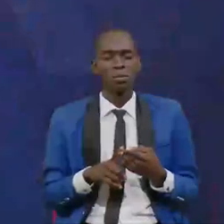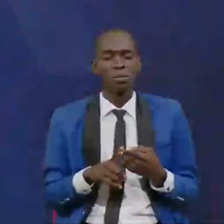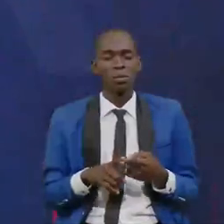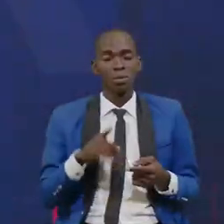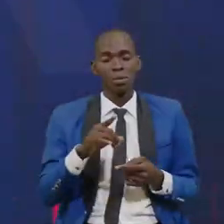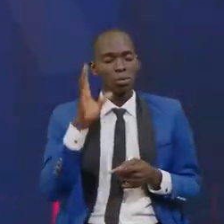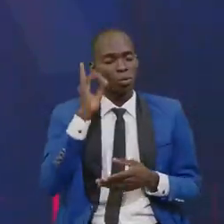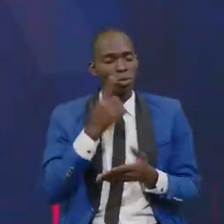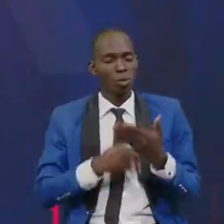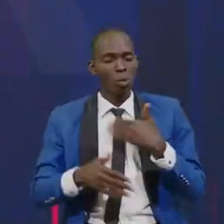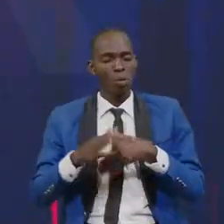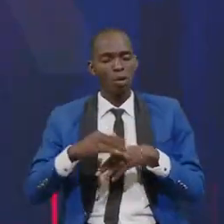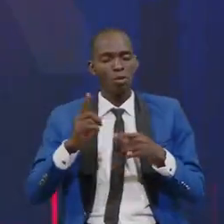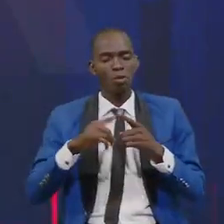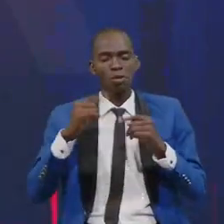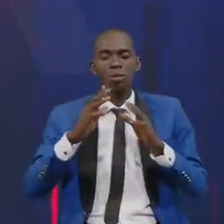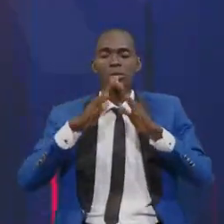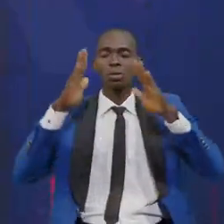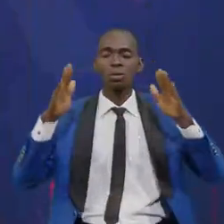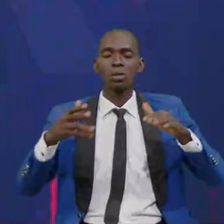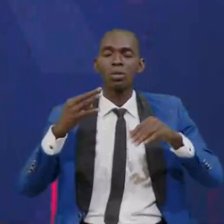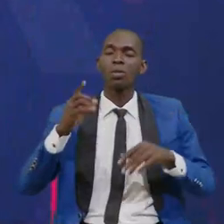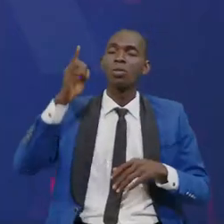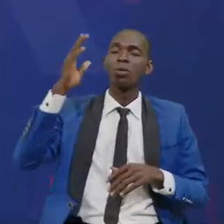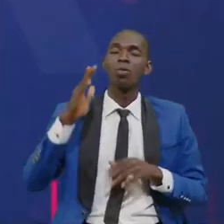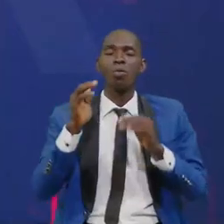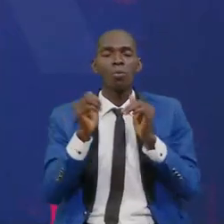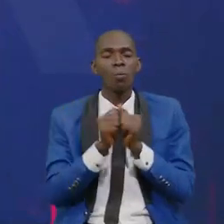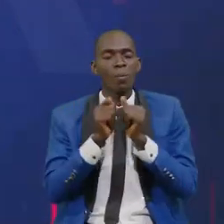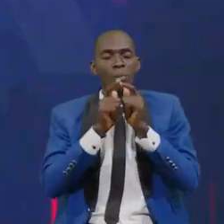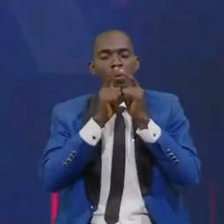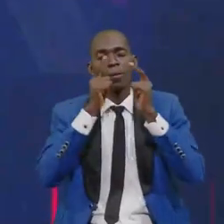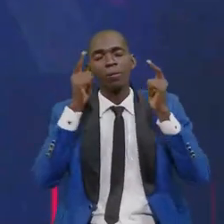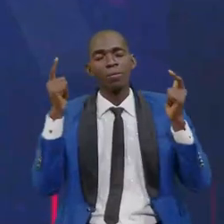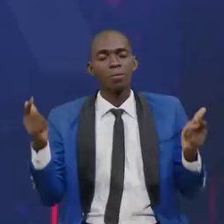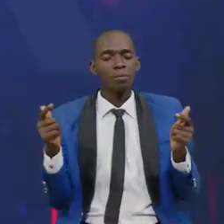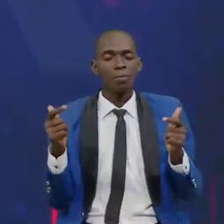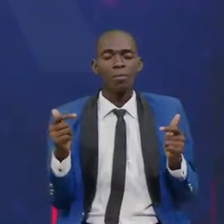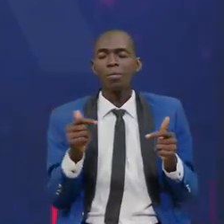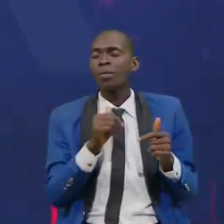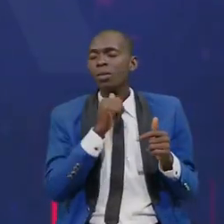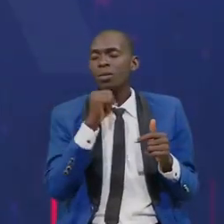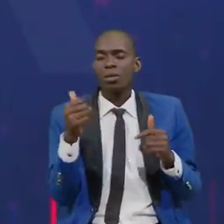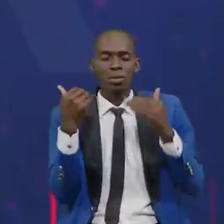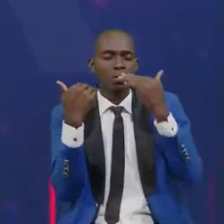Vous reviendrez dans la maison de Dieu avec de grands